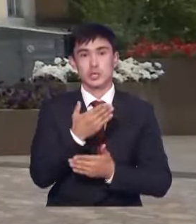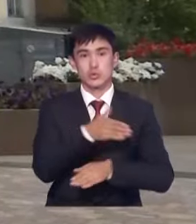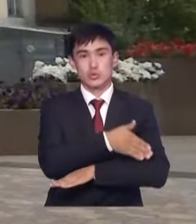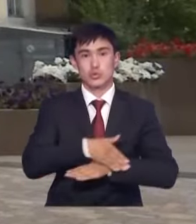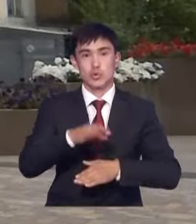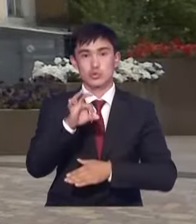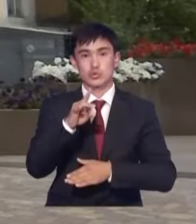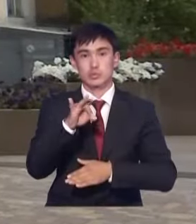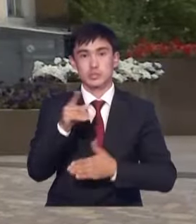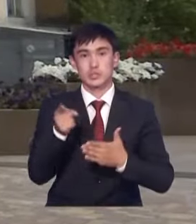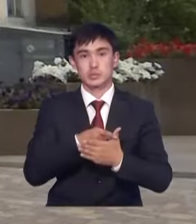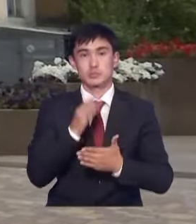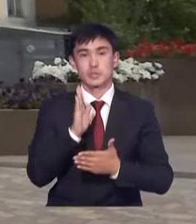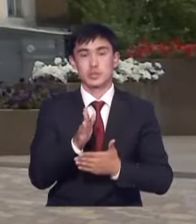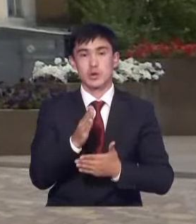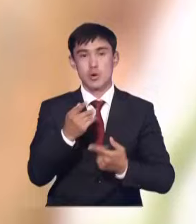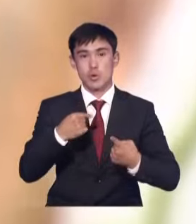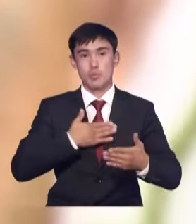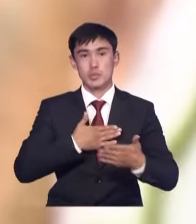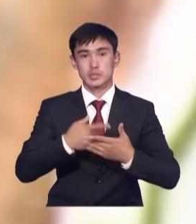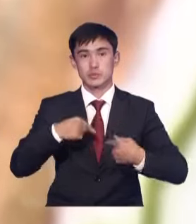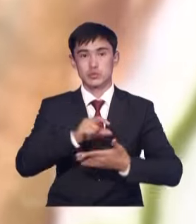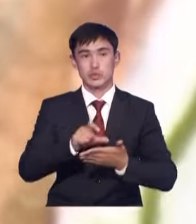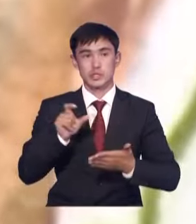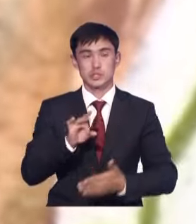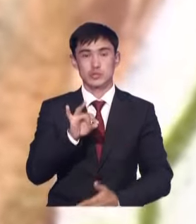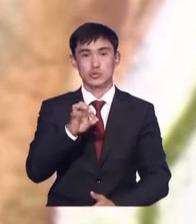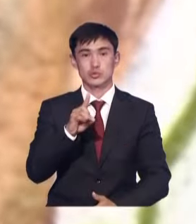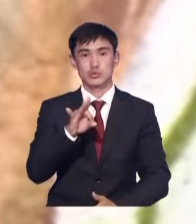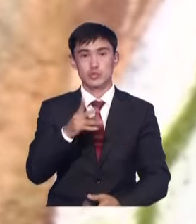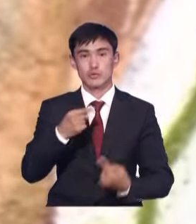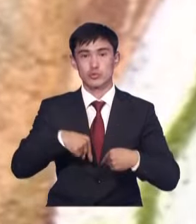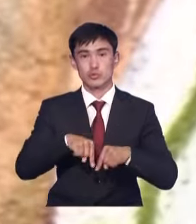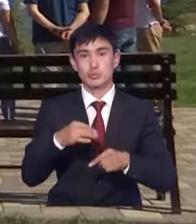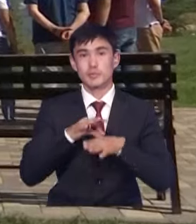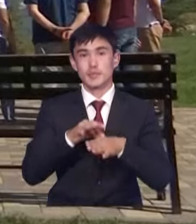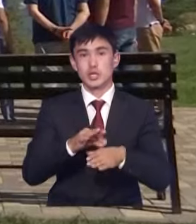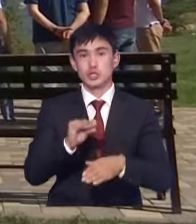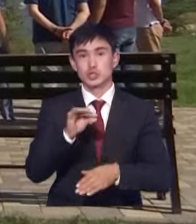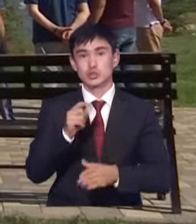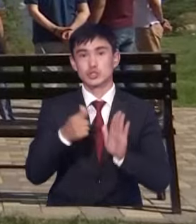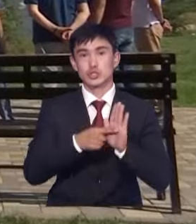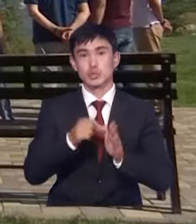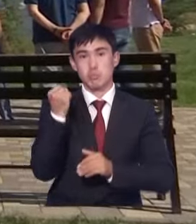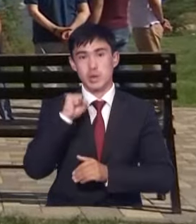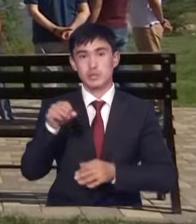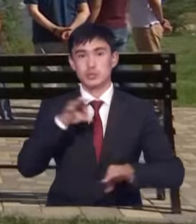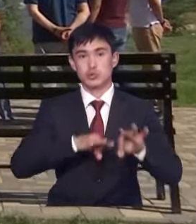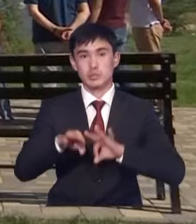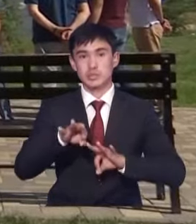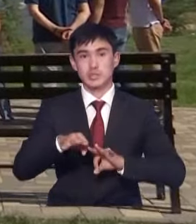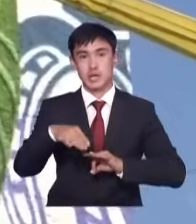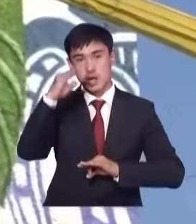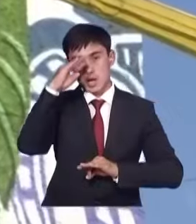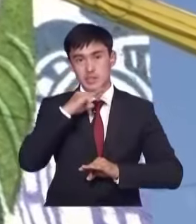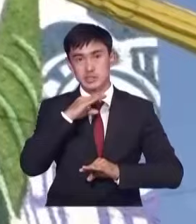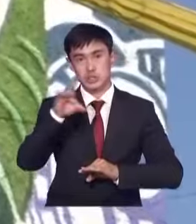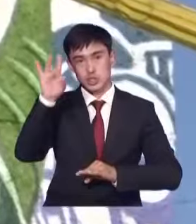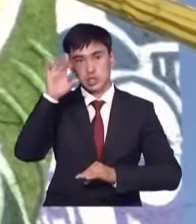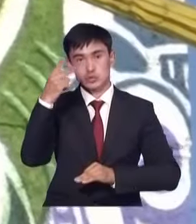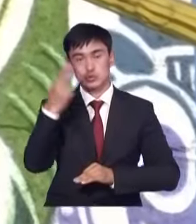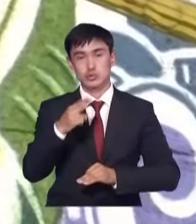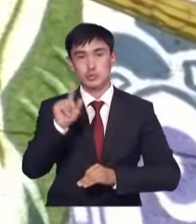Олжас Құлжабековтың есімі берілді. Оған белсендісі журналист Сандуғаш Дүйсенованың ұйытқы болуымен Жетісудың жеті батыры жобасы аясында әкесіне жанған жұлдыз номинациясы